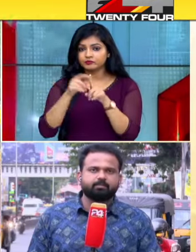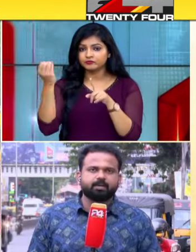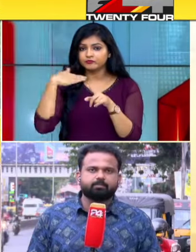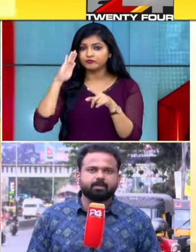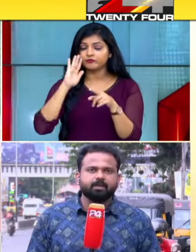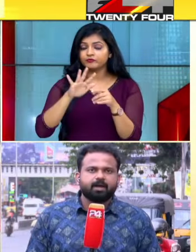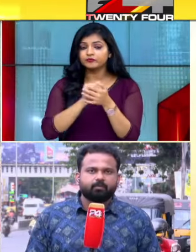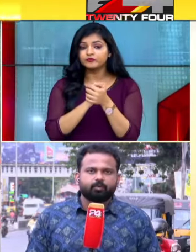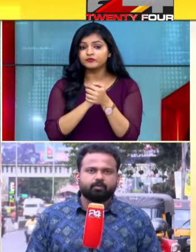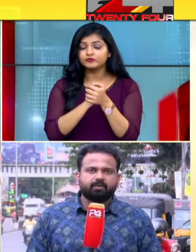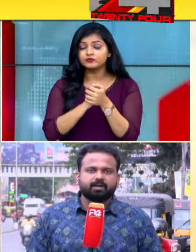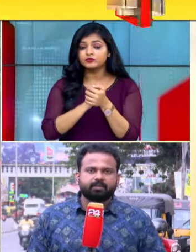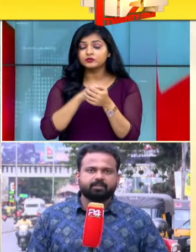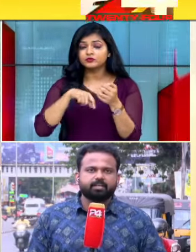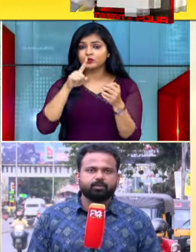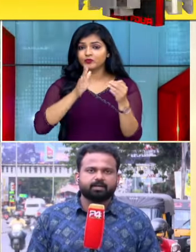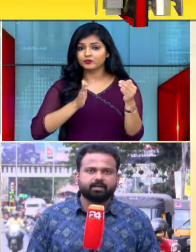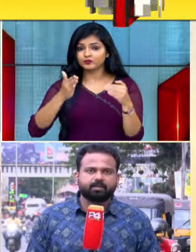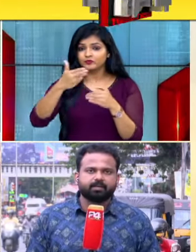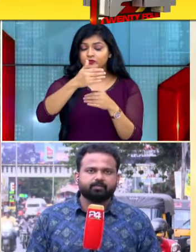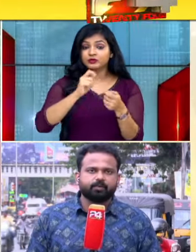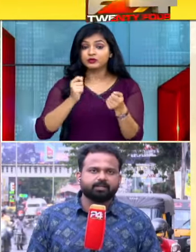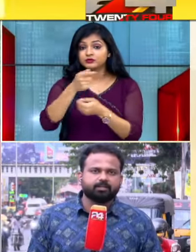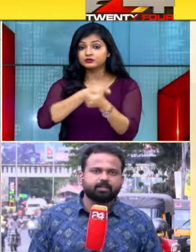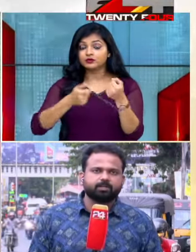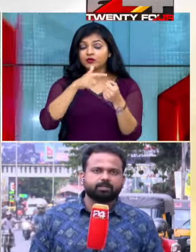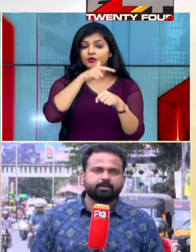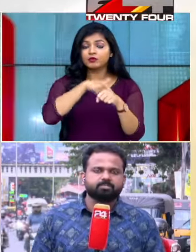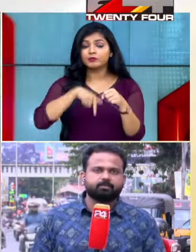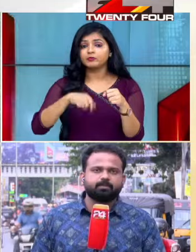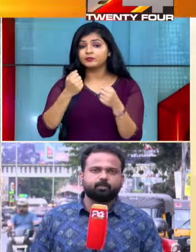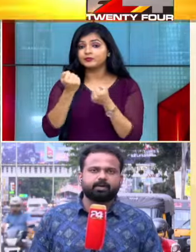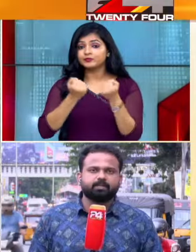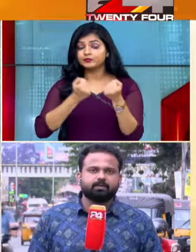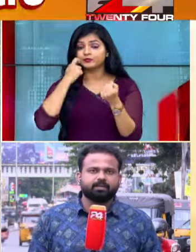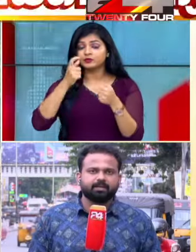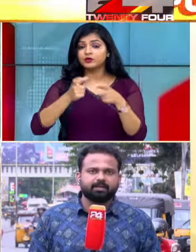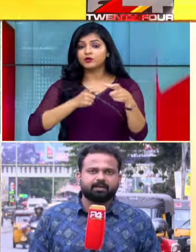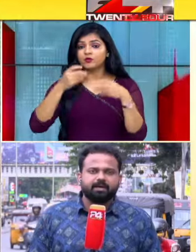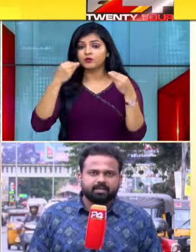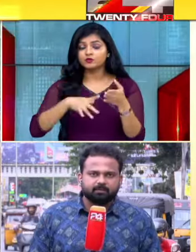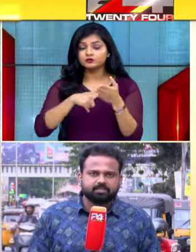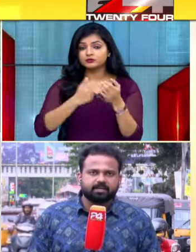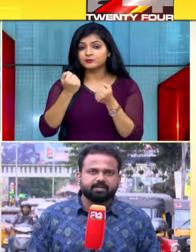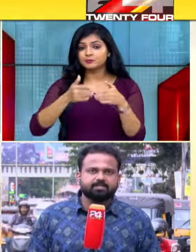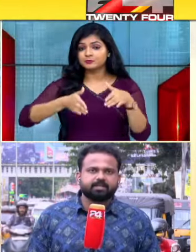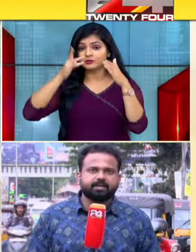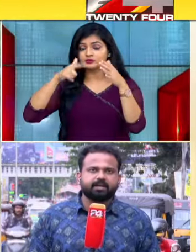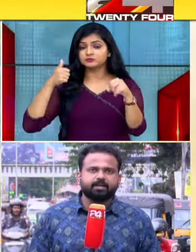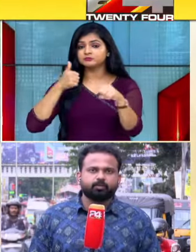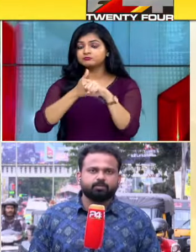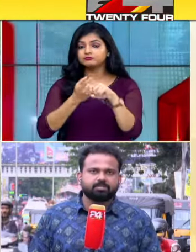ലഭ്യമാകുന്ന വിവരം. ഈ ഒരു വളവ് തിരിയുന്ന ഘട്ടത്തിൽ ഡ്രൈവറുടെ നിയന്ത്രണം തെറ്റുകയും സമീപത്തുണ്ടായിരുന്ന മരത്തിലേക്ക് ഈ ബസ്